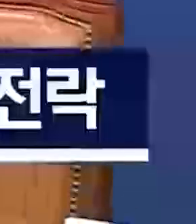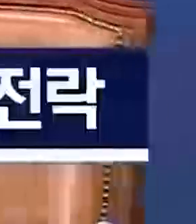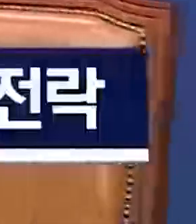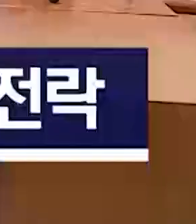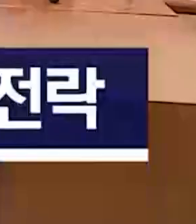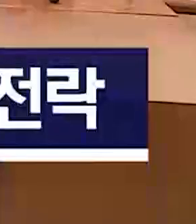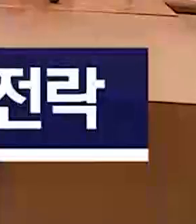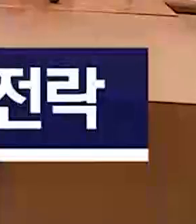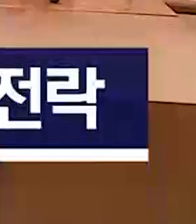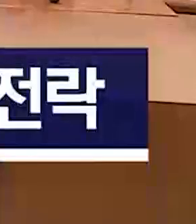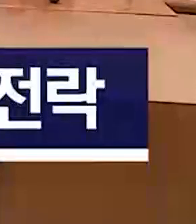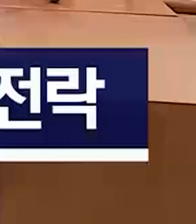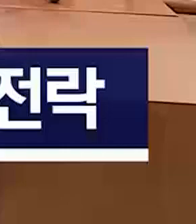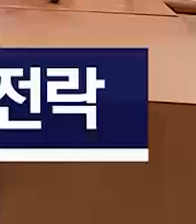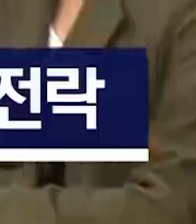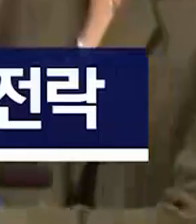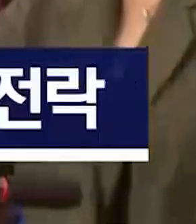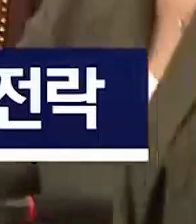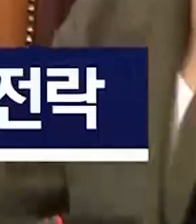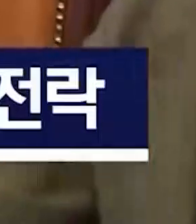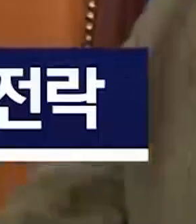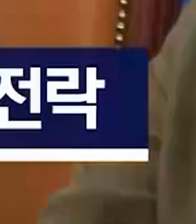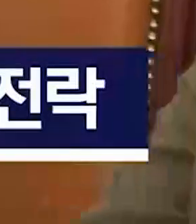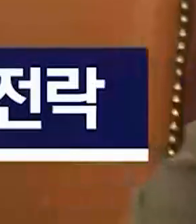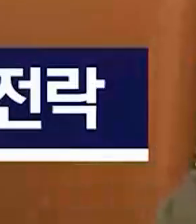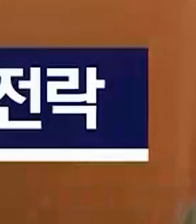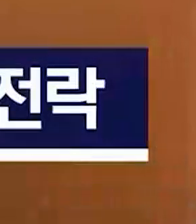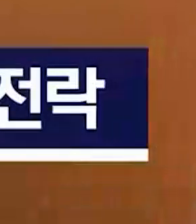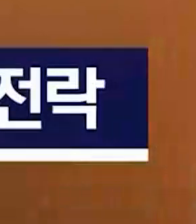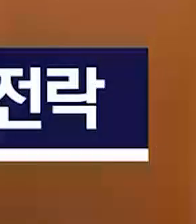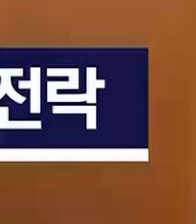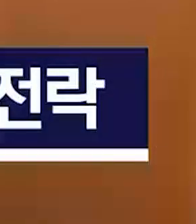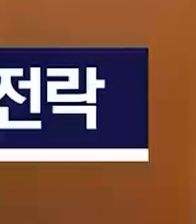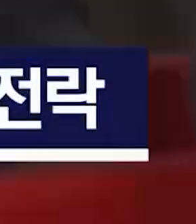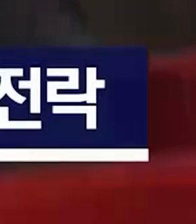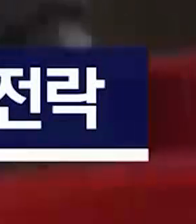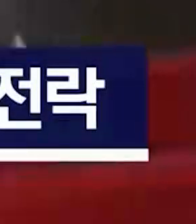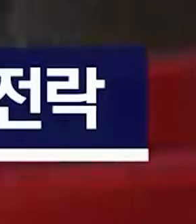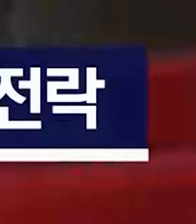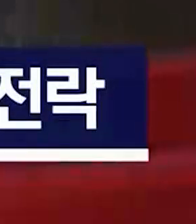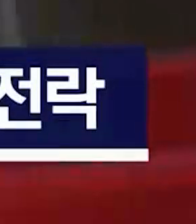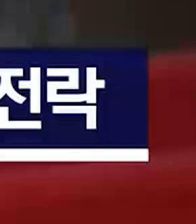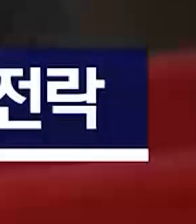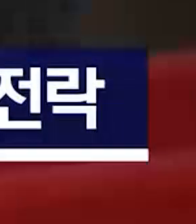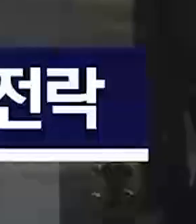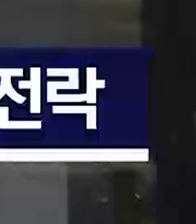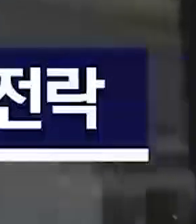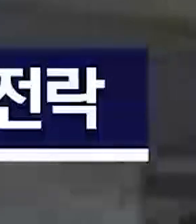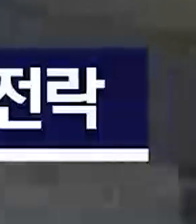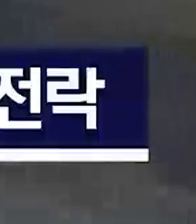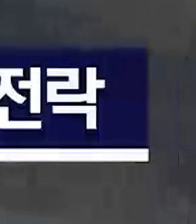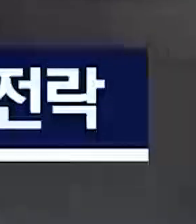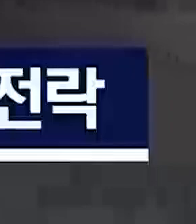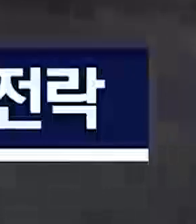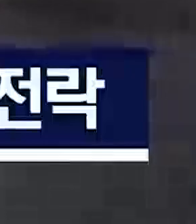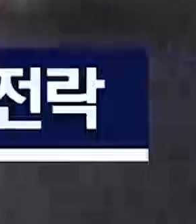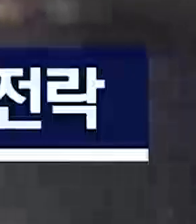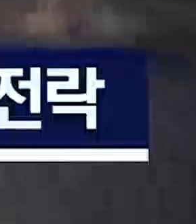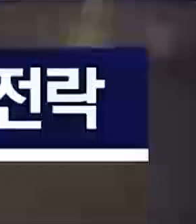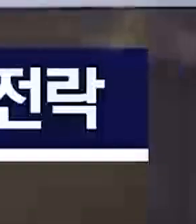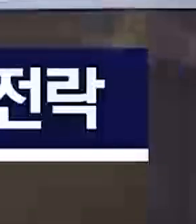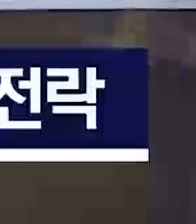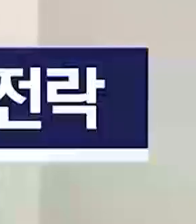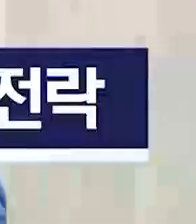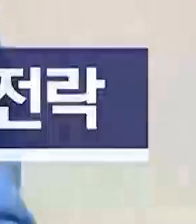더불어민주당 김은경 혁신위원회가 잇따른 발언 논란에 휩싸이면서 신뢰가 추락하고 있습니다. 야당의 거센 공격까지 불러오면서